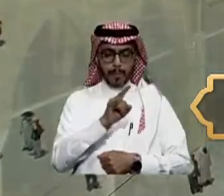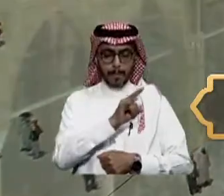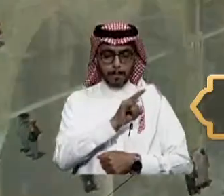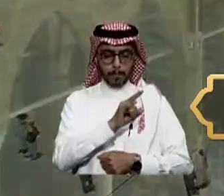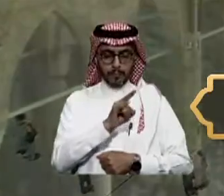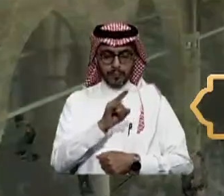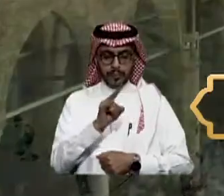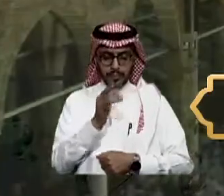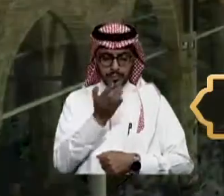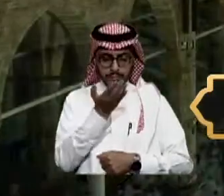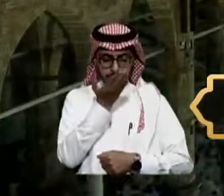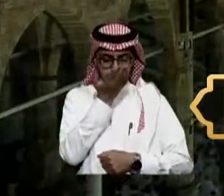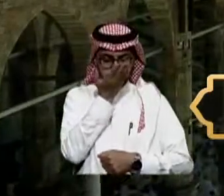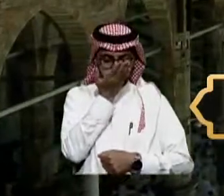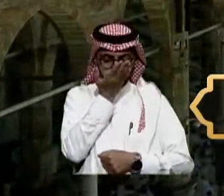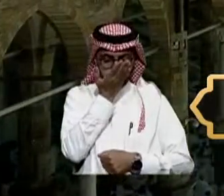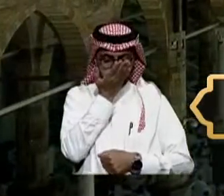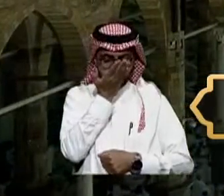لا